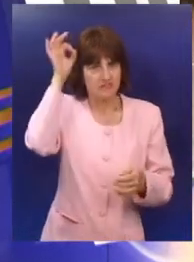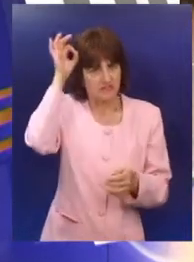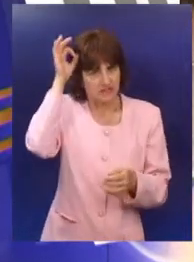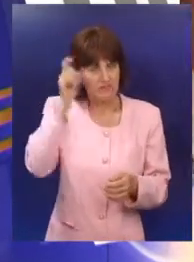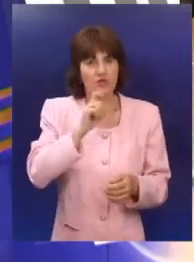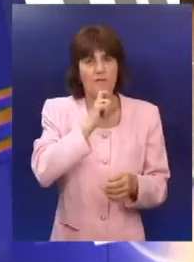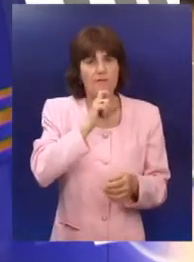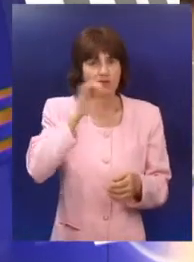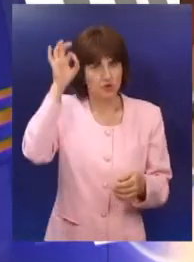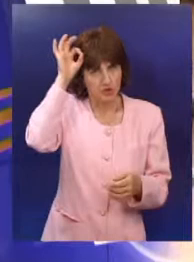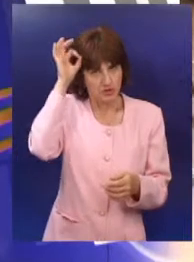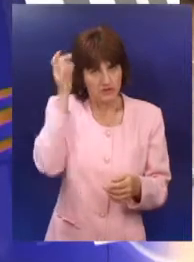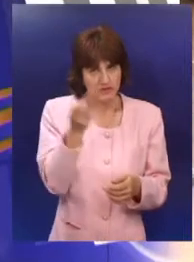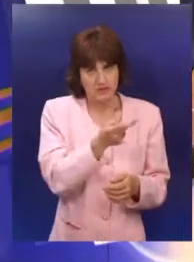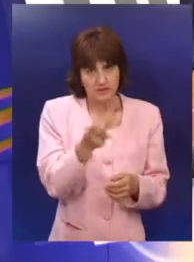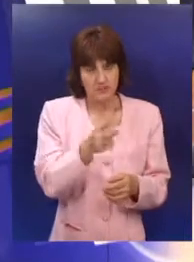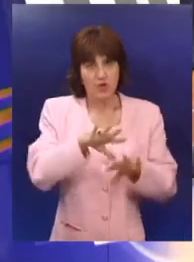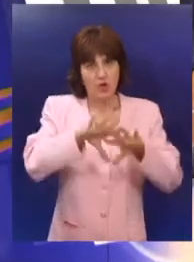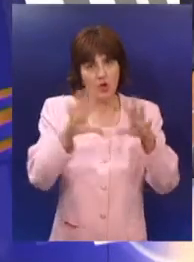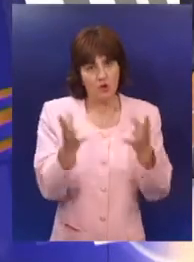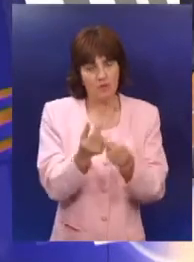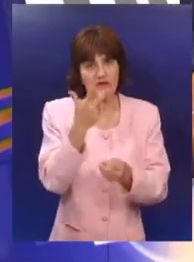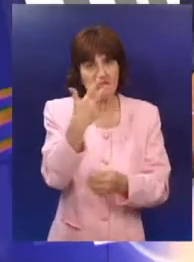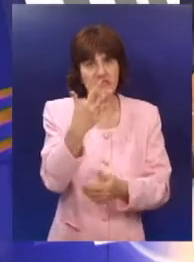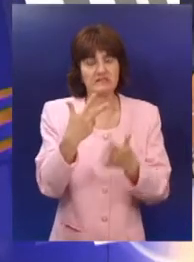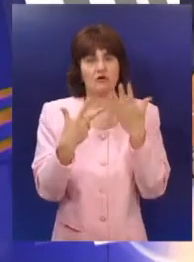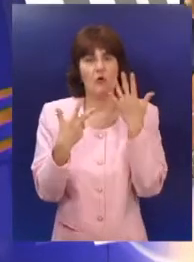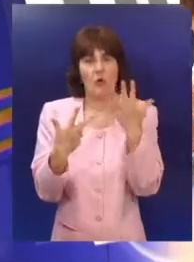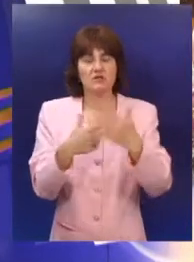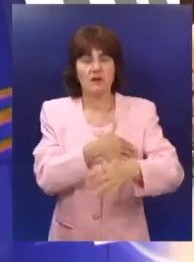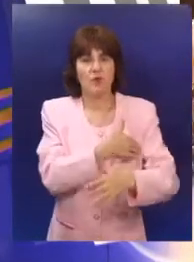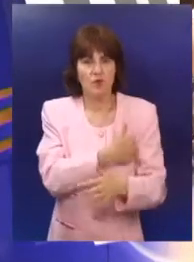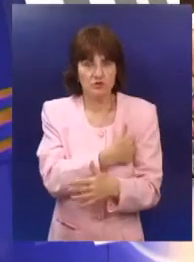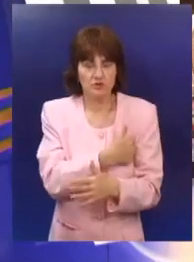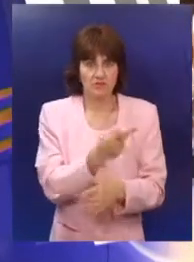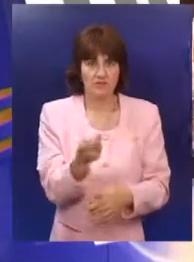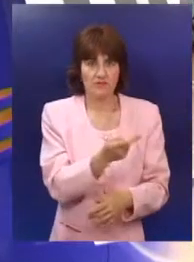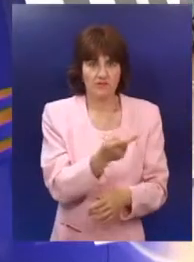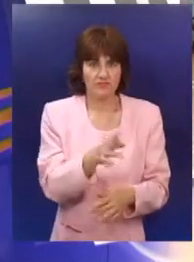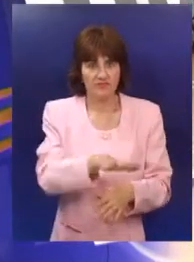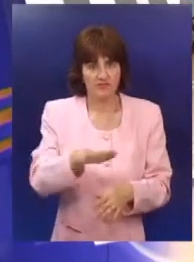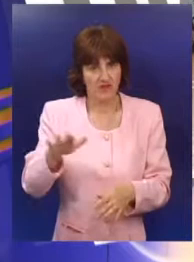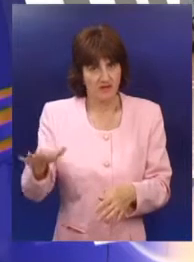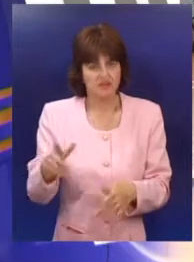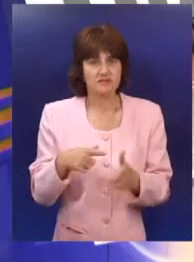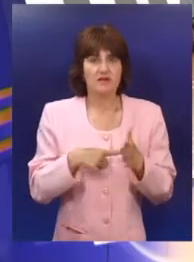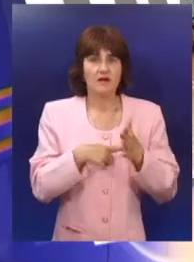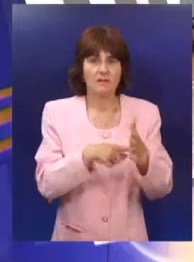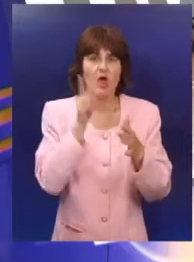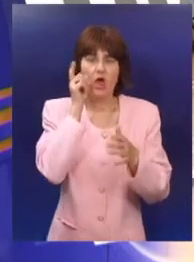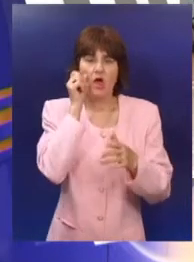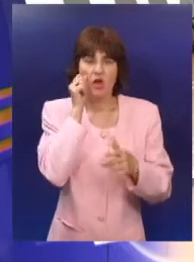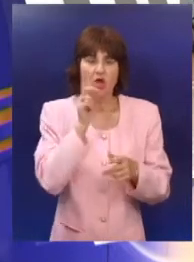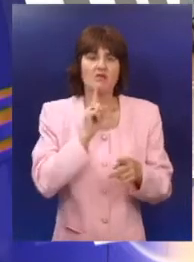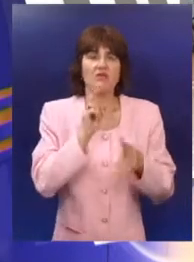srpsko-nemačkom i mađarsko-nemačkom jeziku sa ukupno 38 učenika. Đaci i prvaci bilingvalnih odeljenja su priredili predstavu za